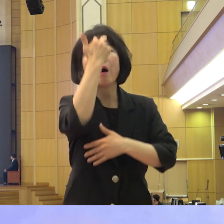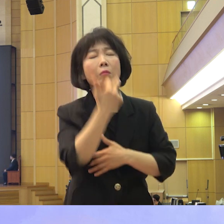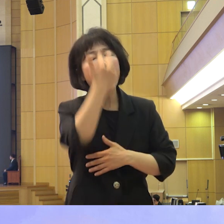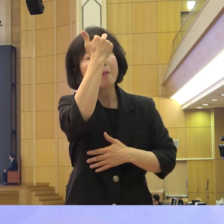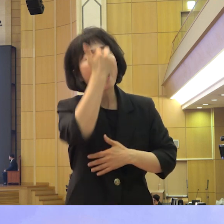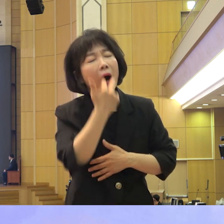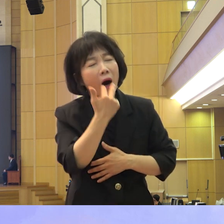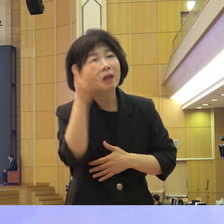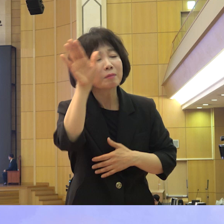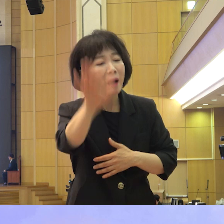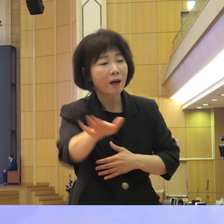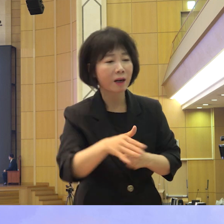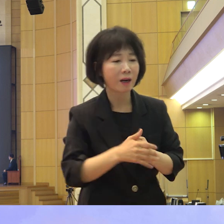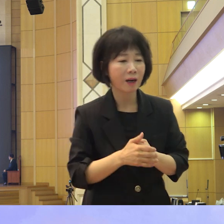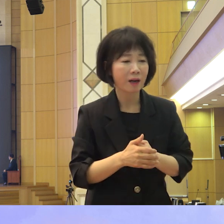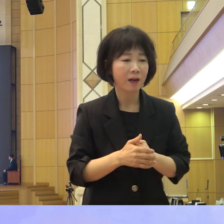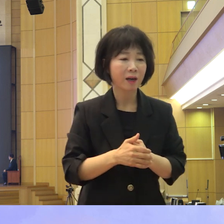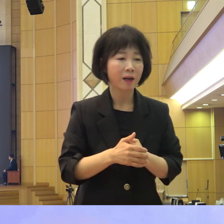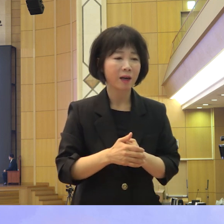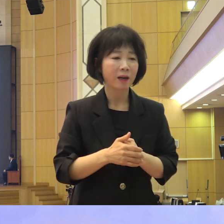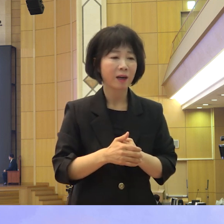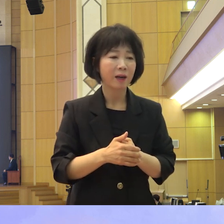채 먹지도